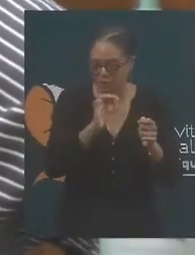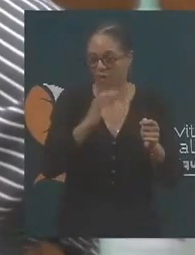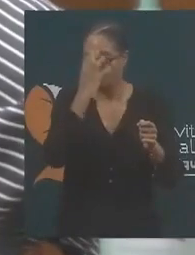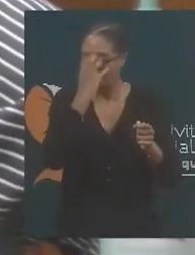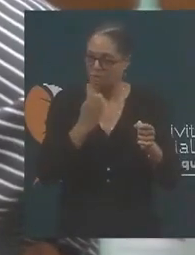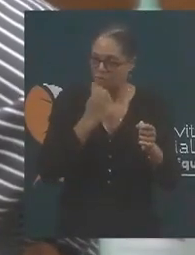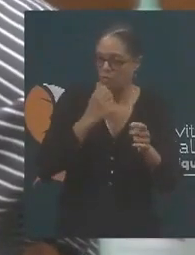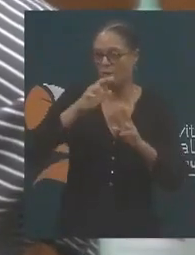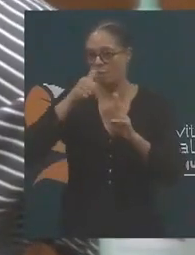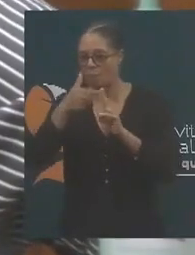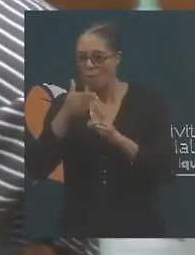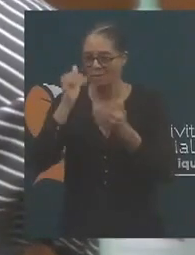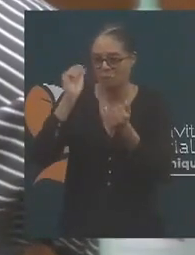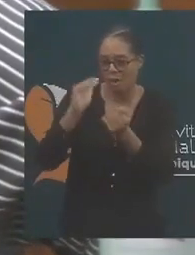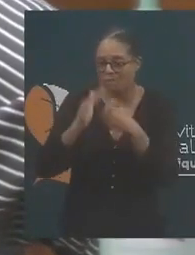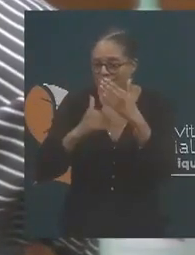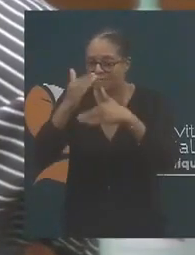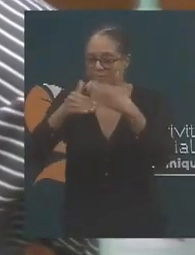ça.